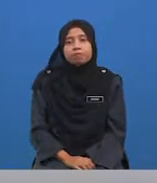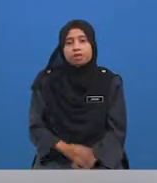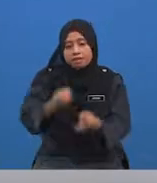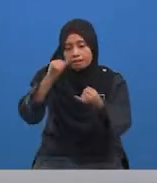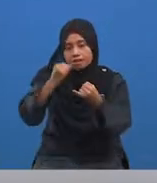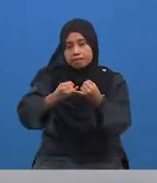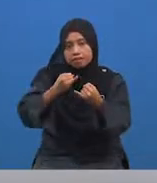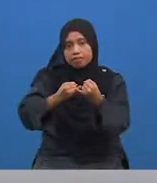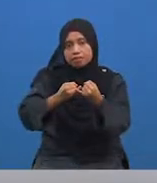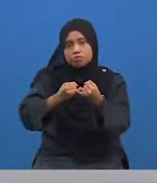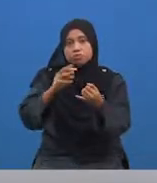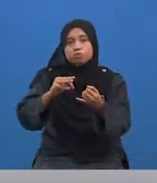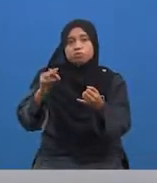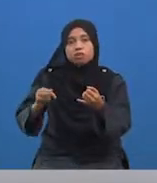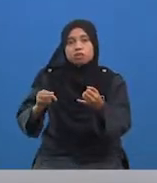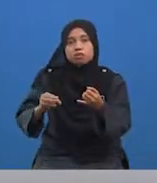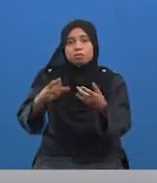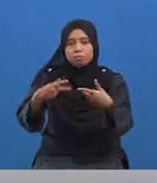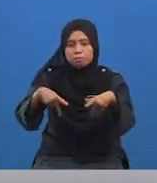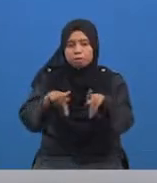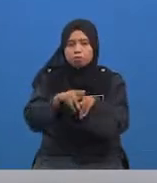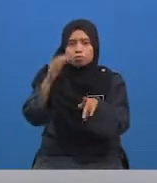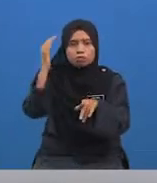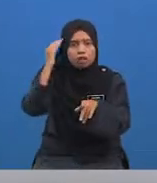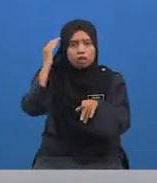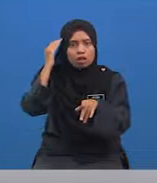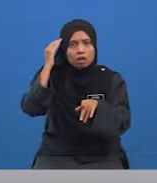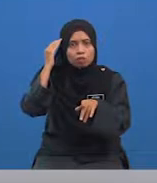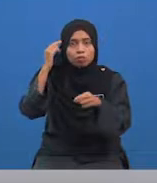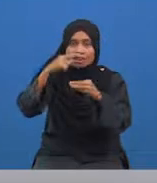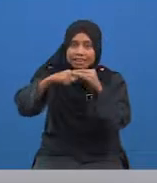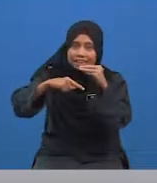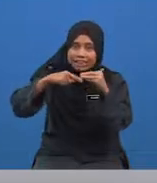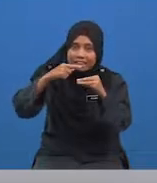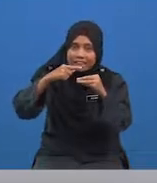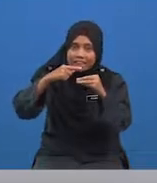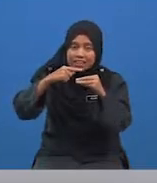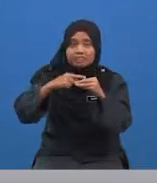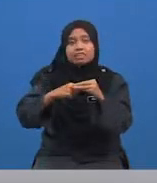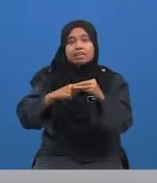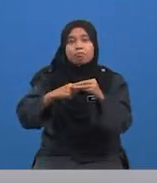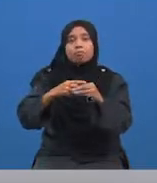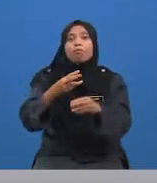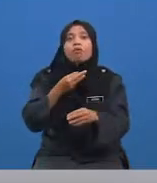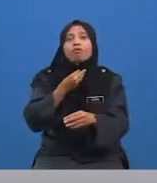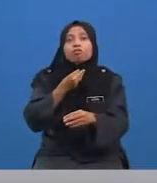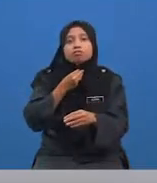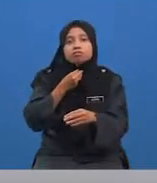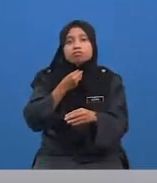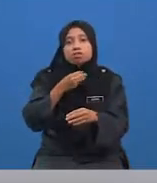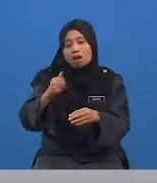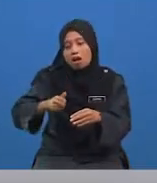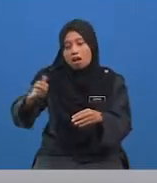Akhir sekali, murid-murid perlu tahu mengenai etika penggunaan